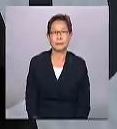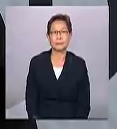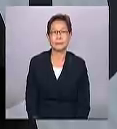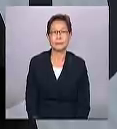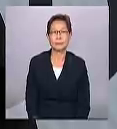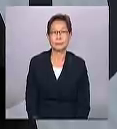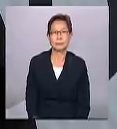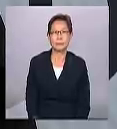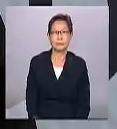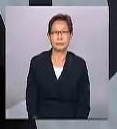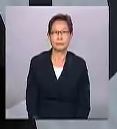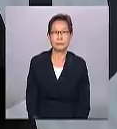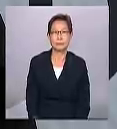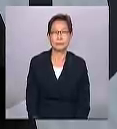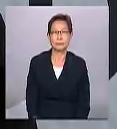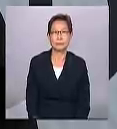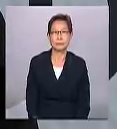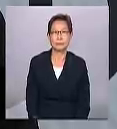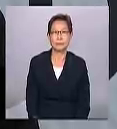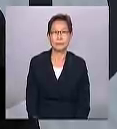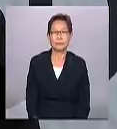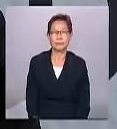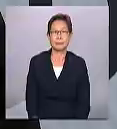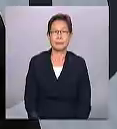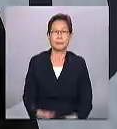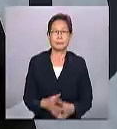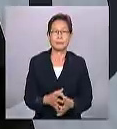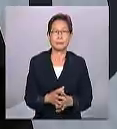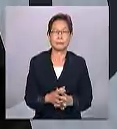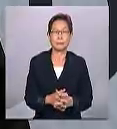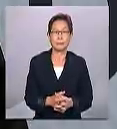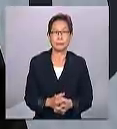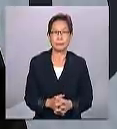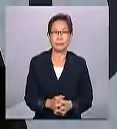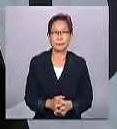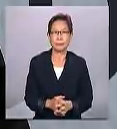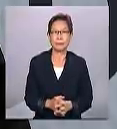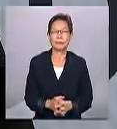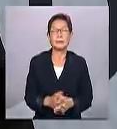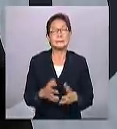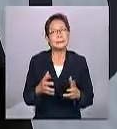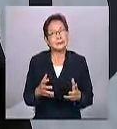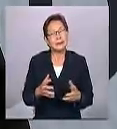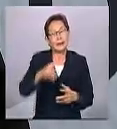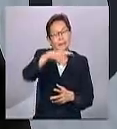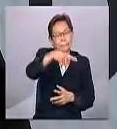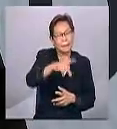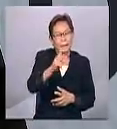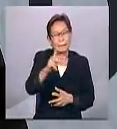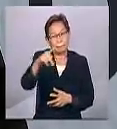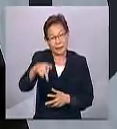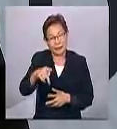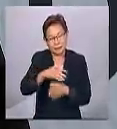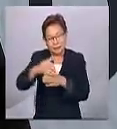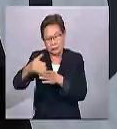Mm-hmm. Walaupun PKP akan akan tamat